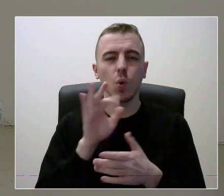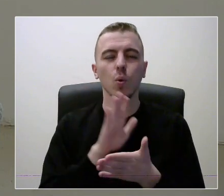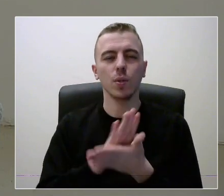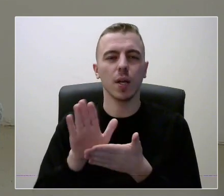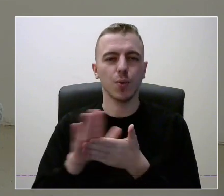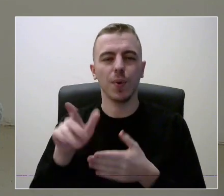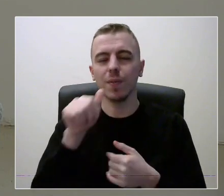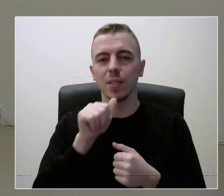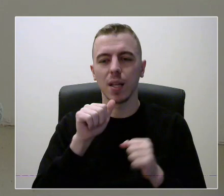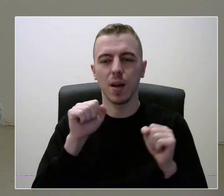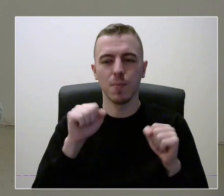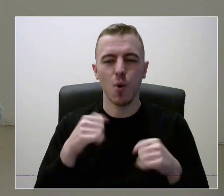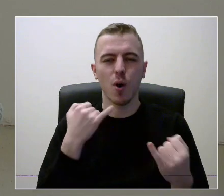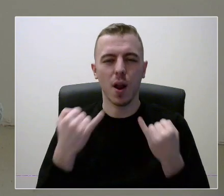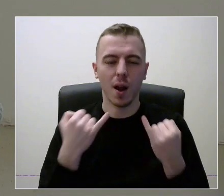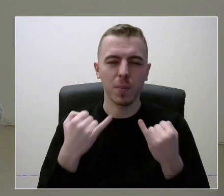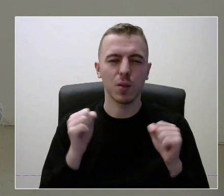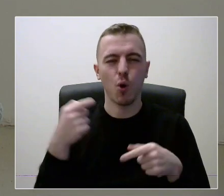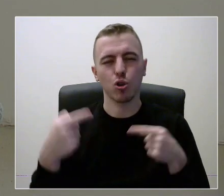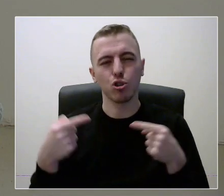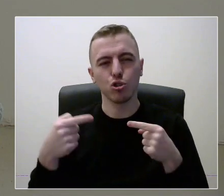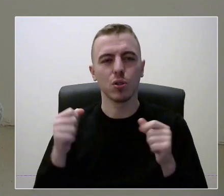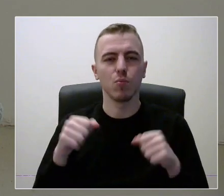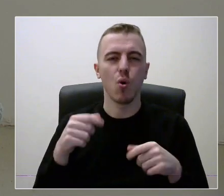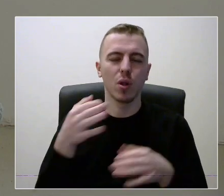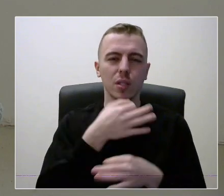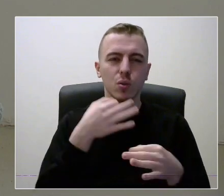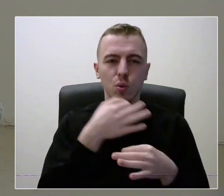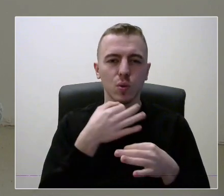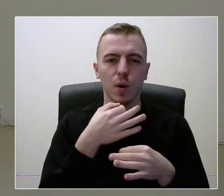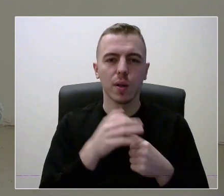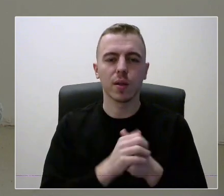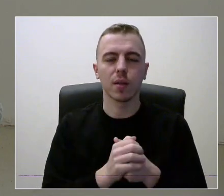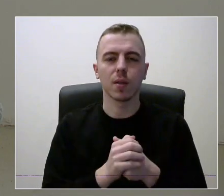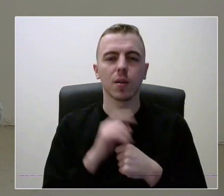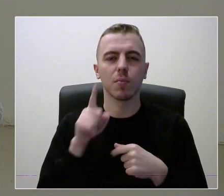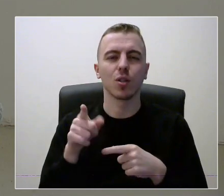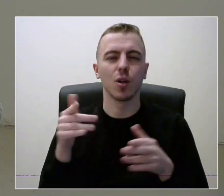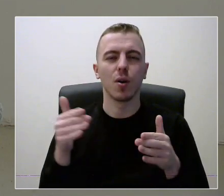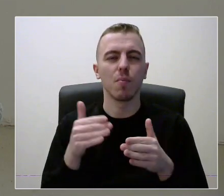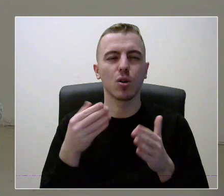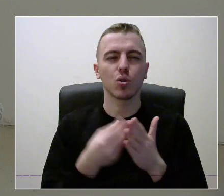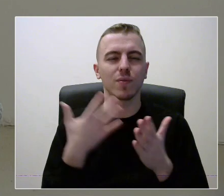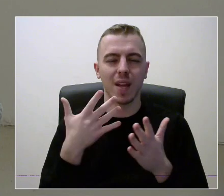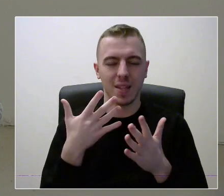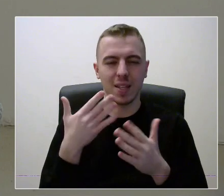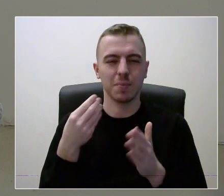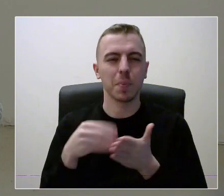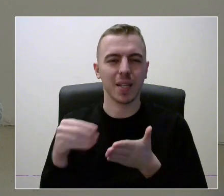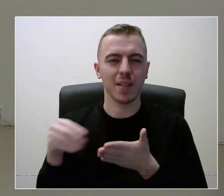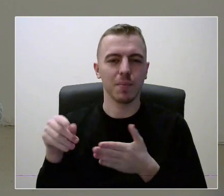galima kalbėti, ginčytis ir diskutuoti, bet šitie mažos vertės pirkimai be abejo yra perkami